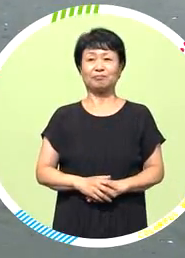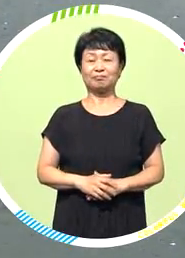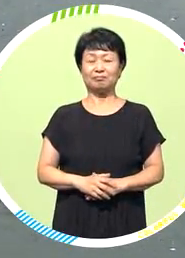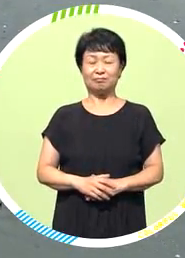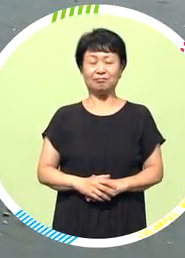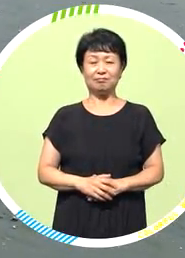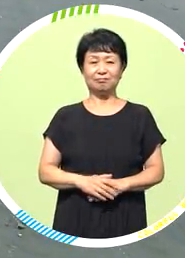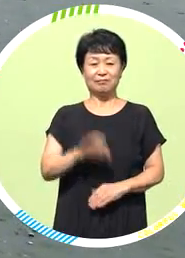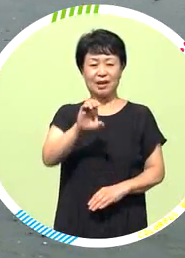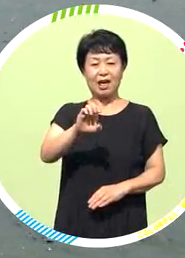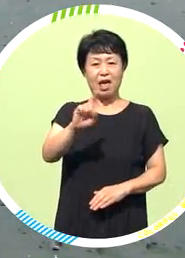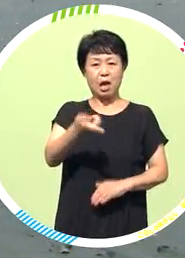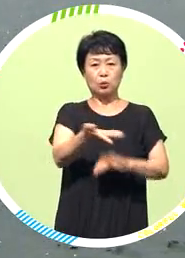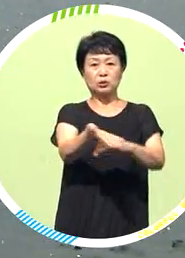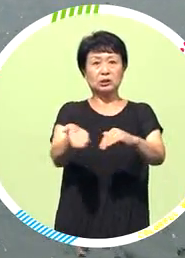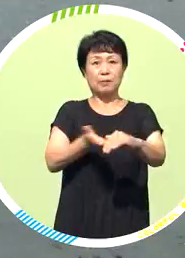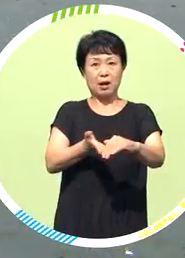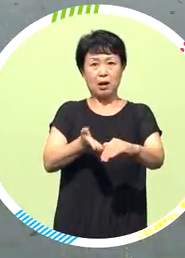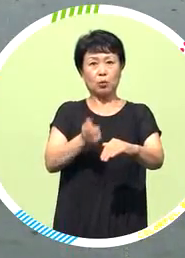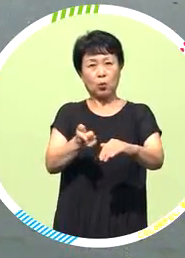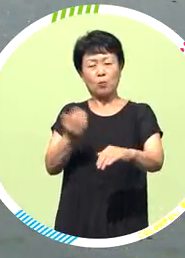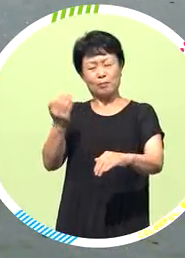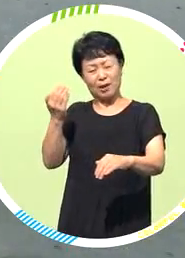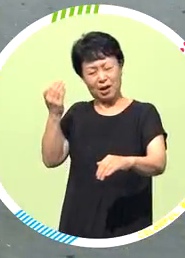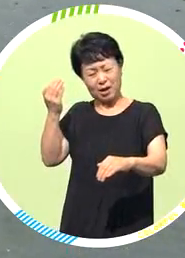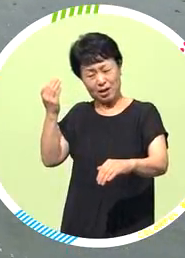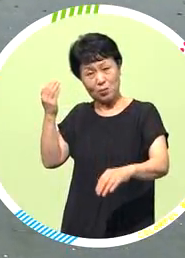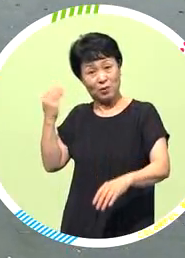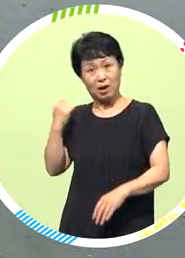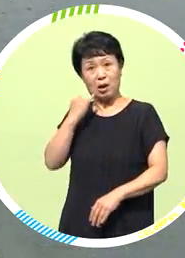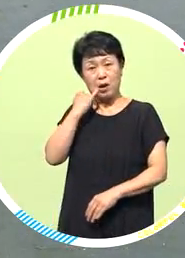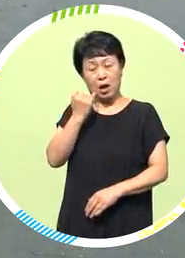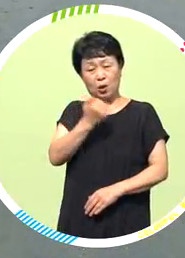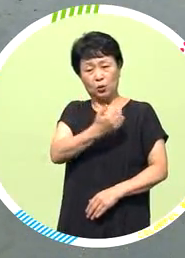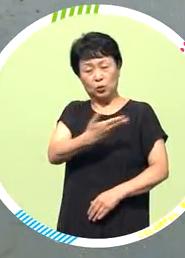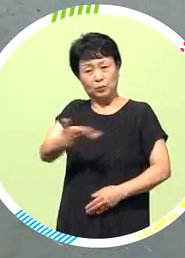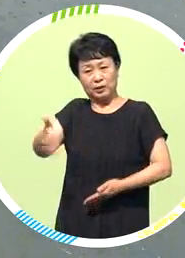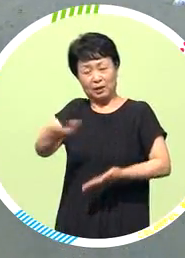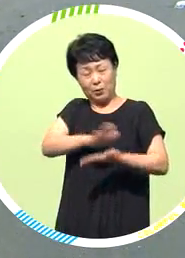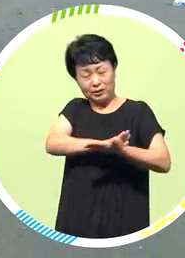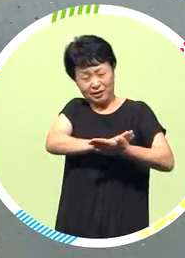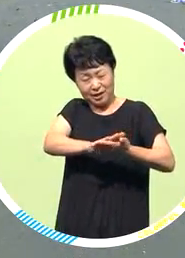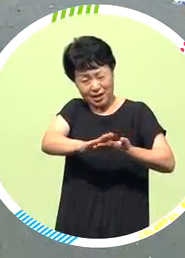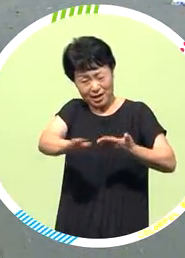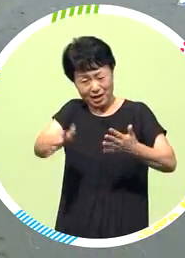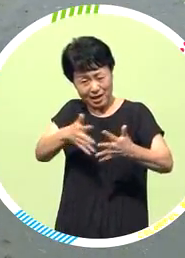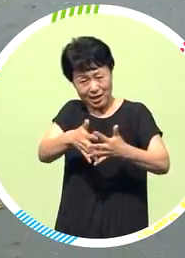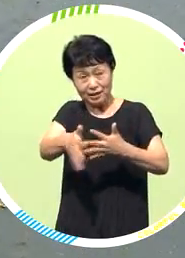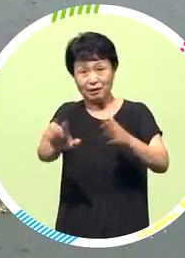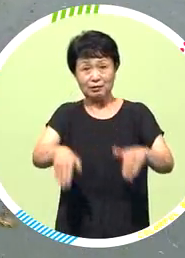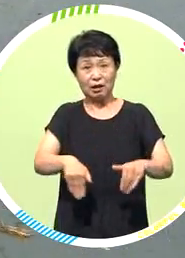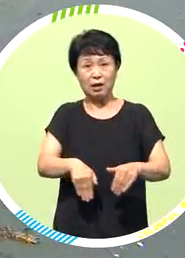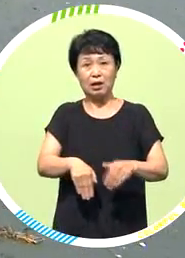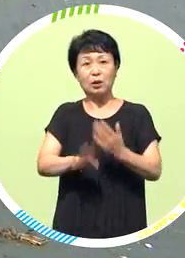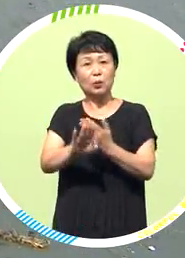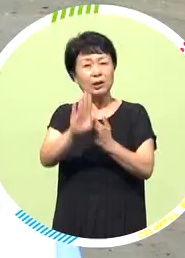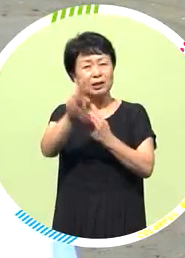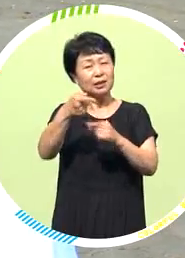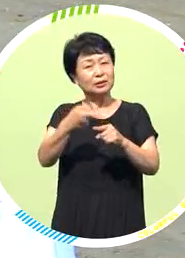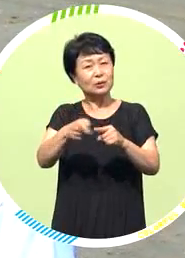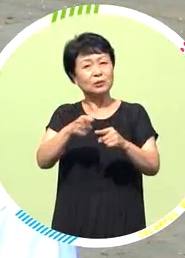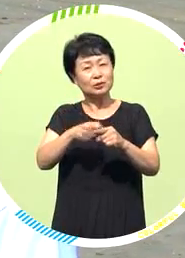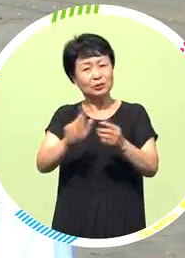のやっぱり江ノ島に昔タツノオトシゴがたくさんいたぐらい海がきれいだったみたいなので、これからどんどん海がこうきれいになっていけばと思ってます